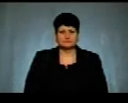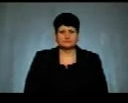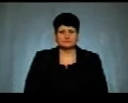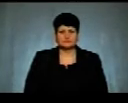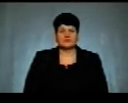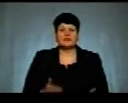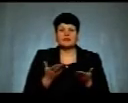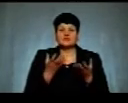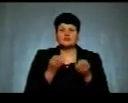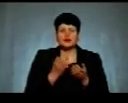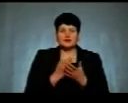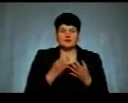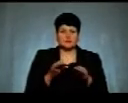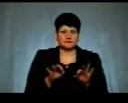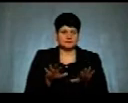Які є ще вакансії?